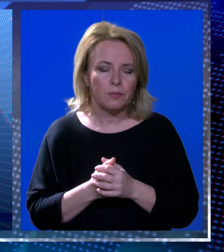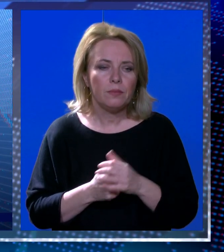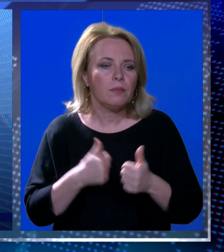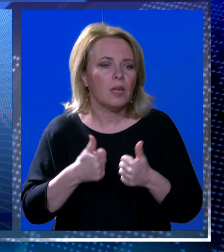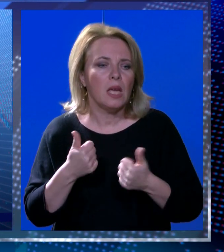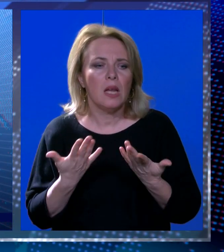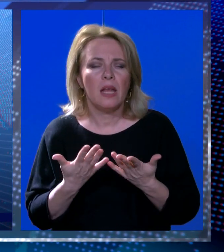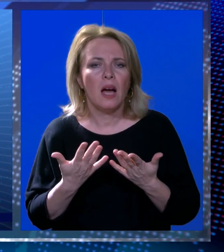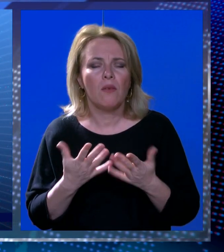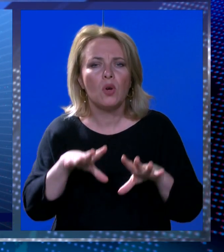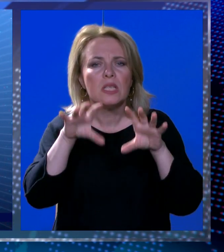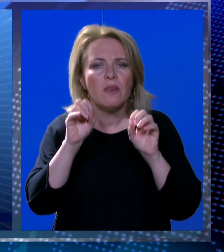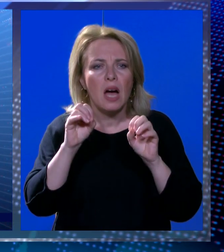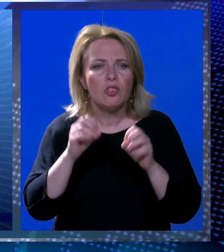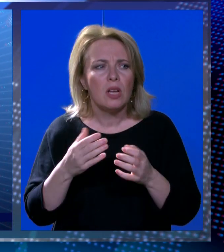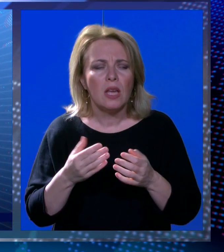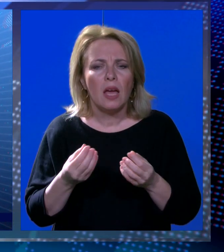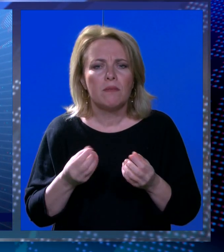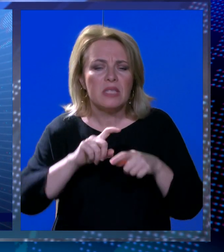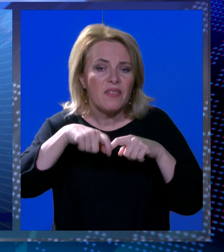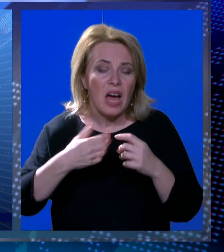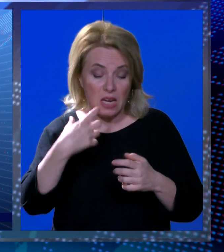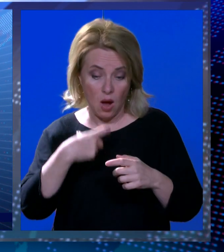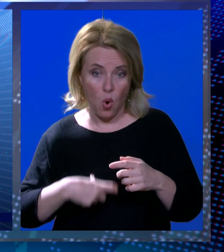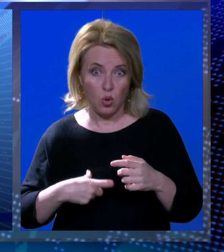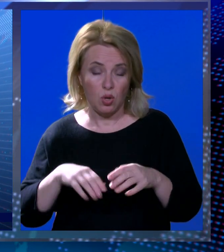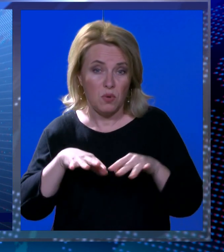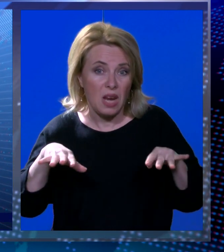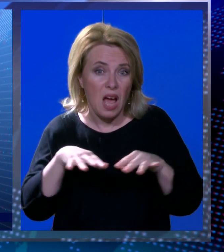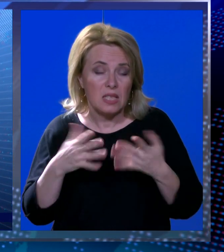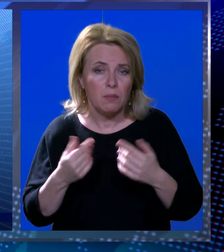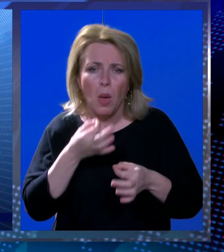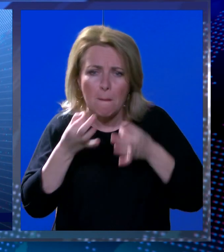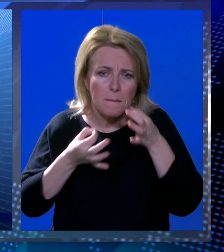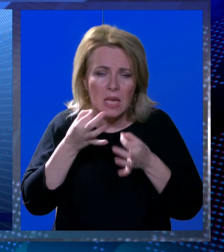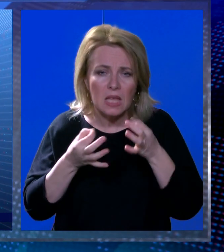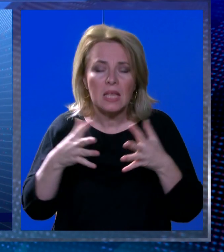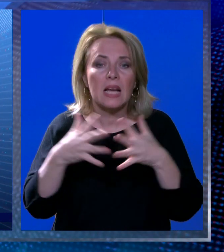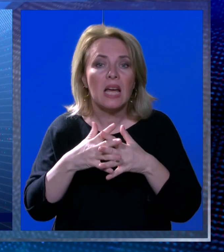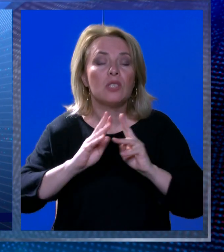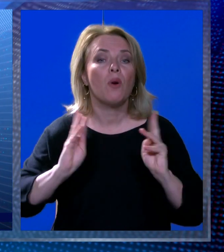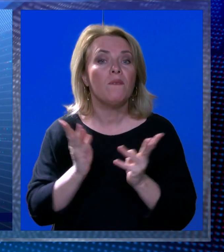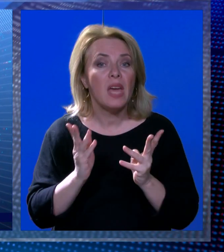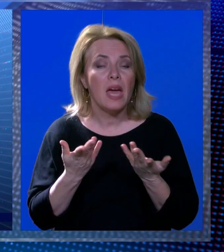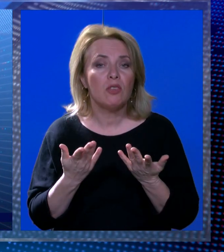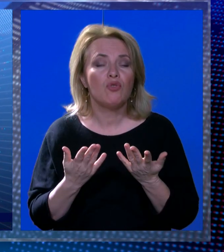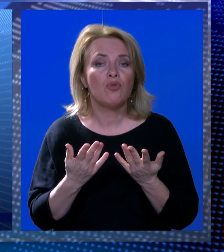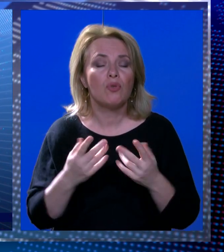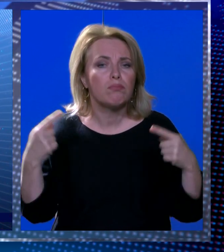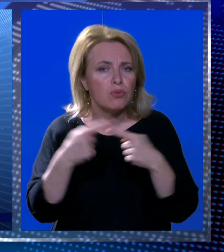u politici, a to je nekako shvaćanje sve na osobnoj razini. Bilo nekakvih pitanja na gradskom